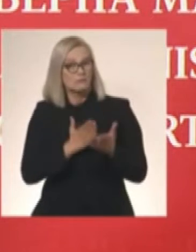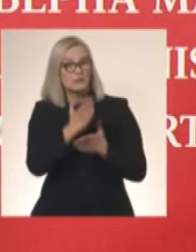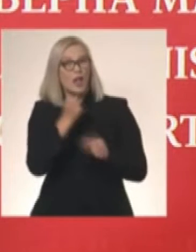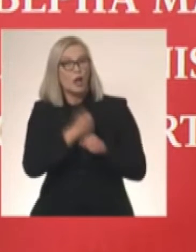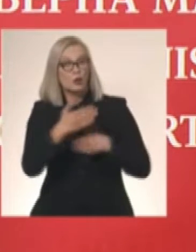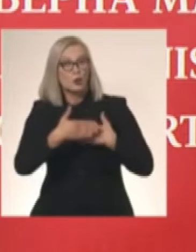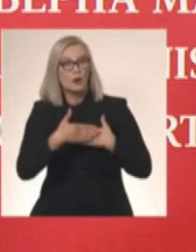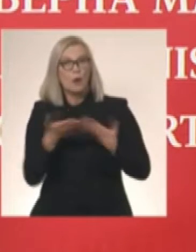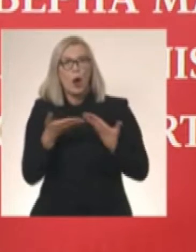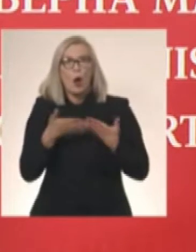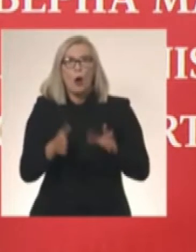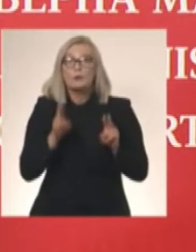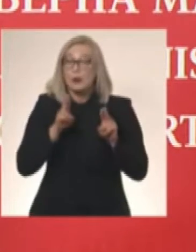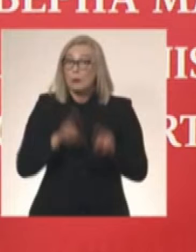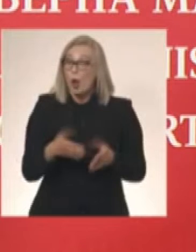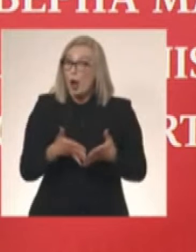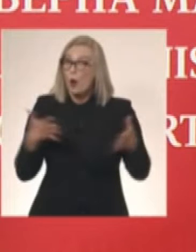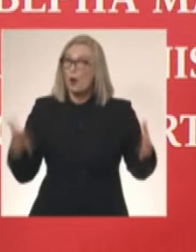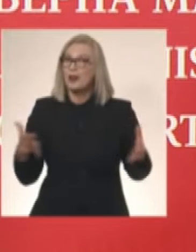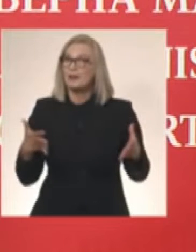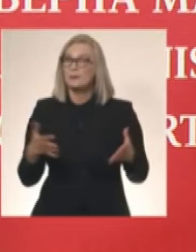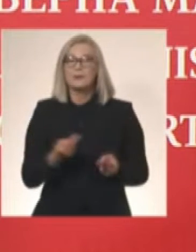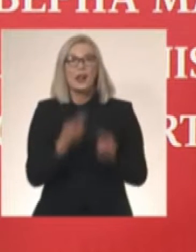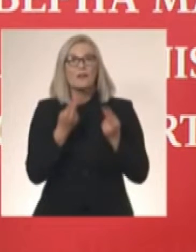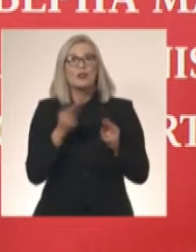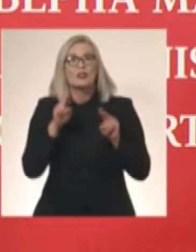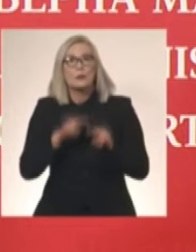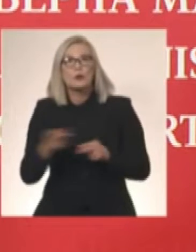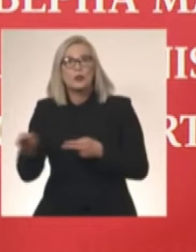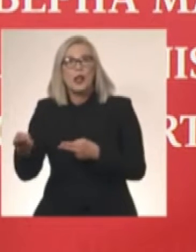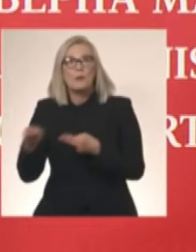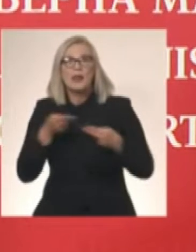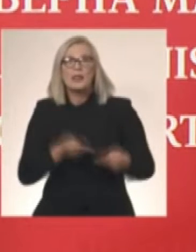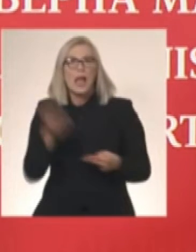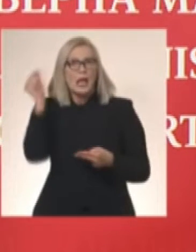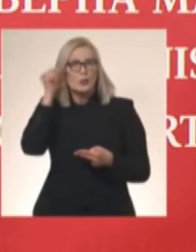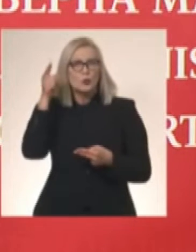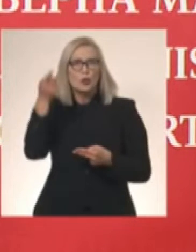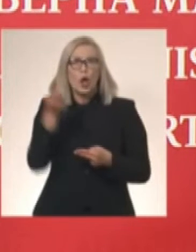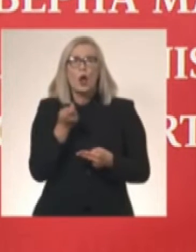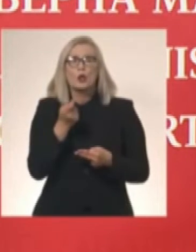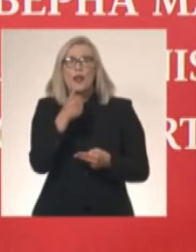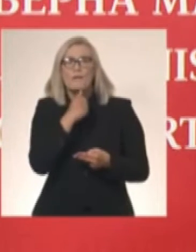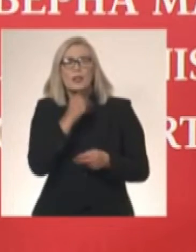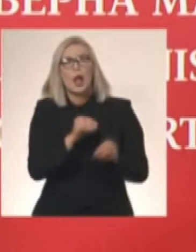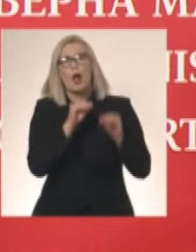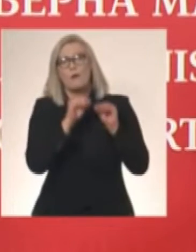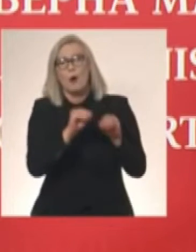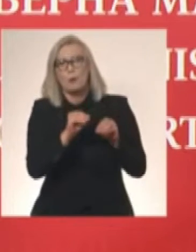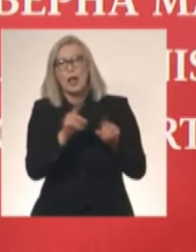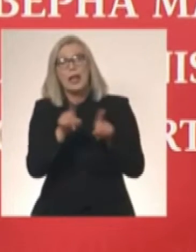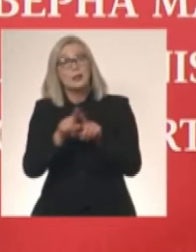për antarësim në NATO. Shpresoj të dy vendet sa më shpejt të bëjnë antare, edhe pse njëkohësisht duhet të merren parasysh të